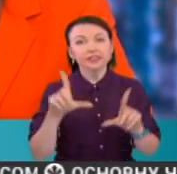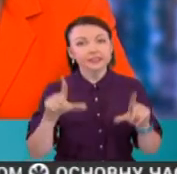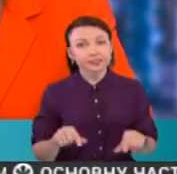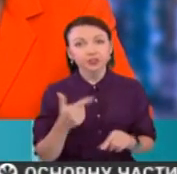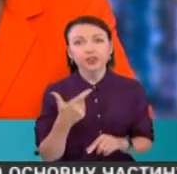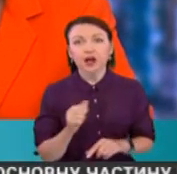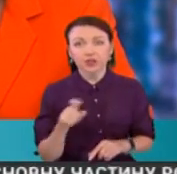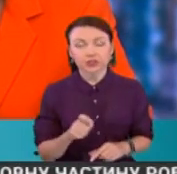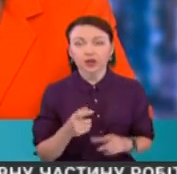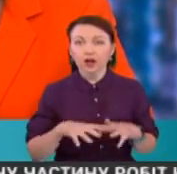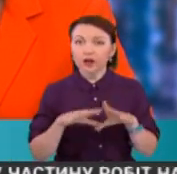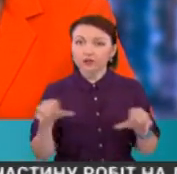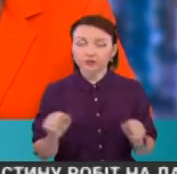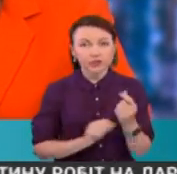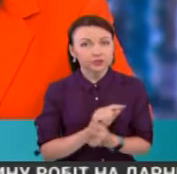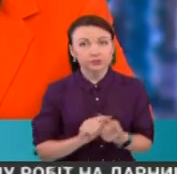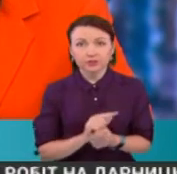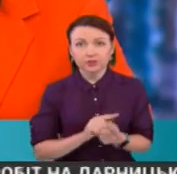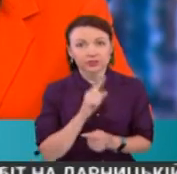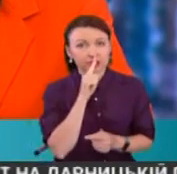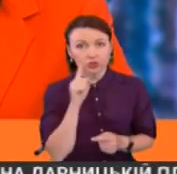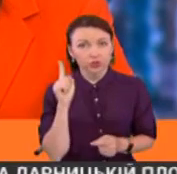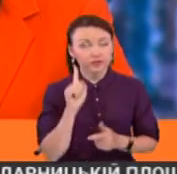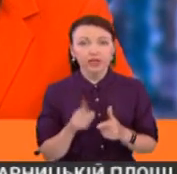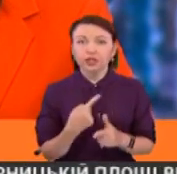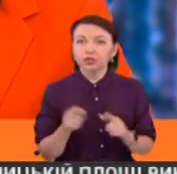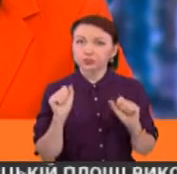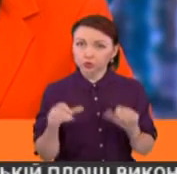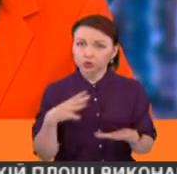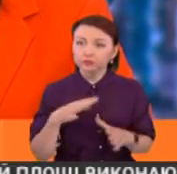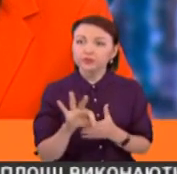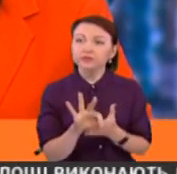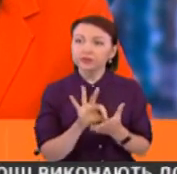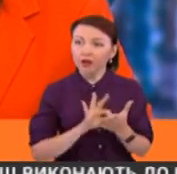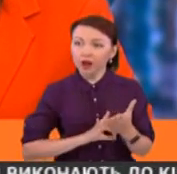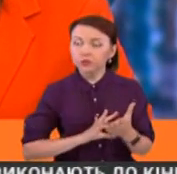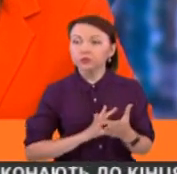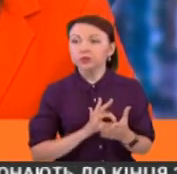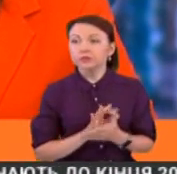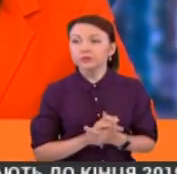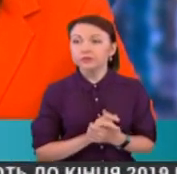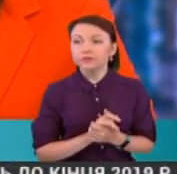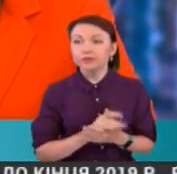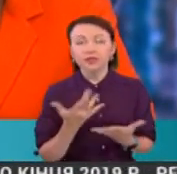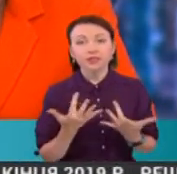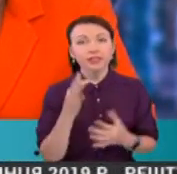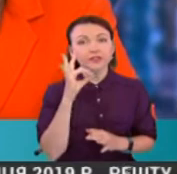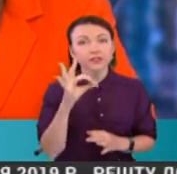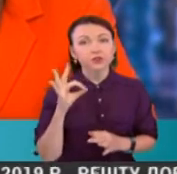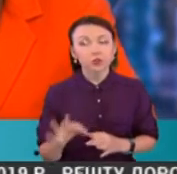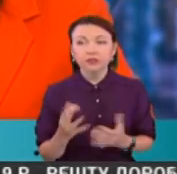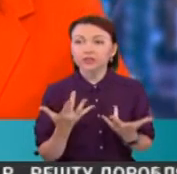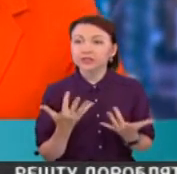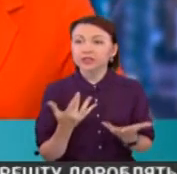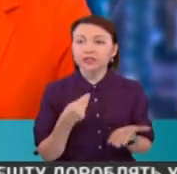Але влада у нас змінилася нещодавно. Чи може вона відразу ж, наскільки навіть відсотків, і наскільки ці суми,